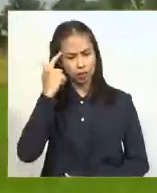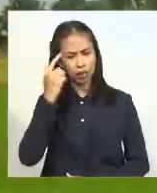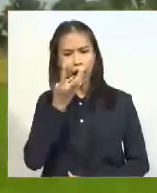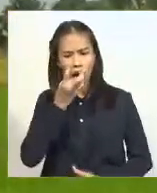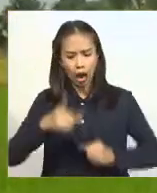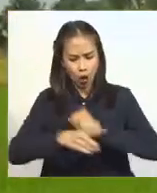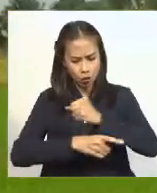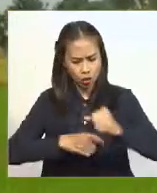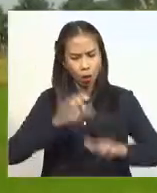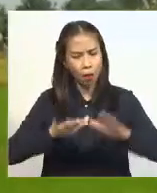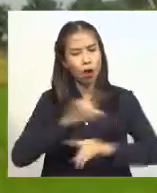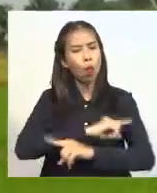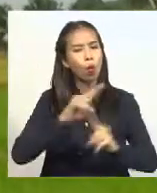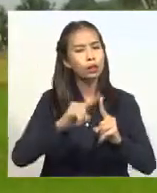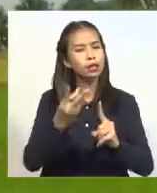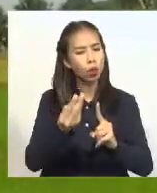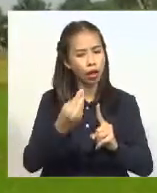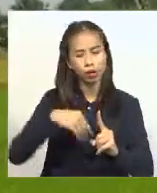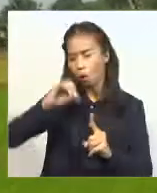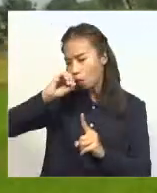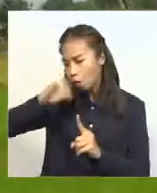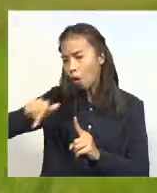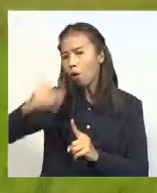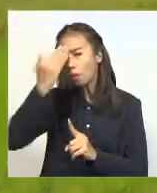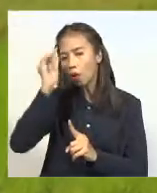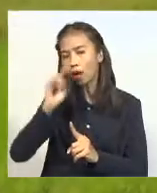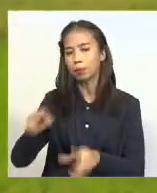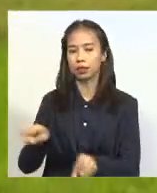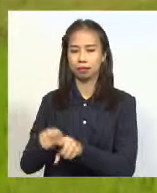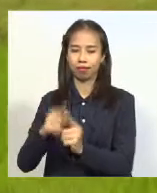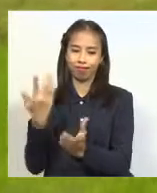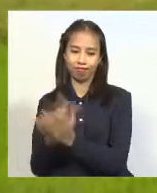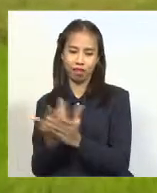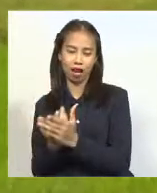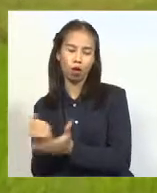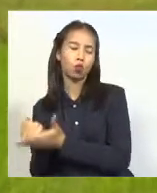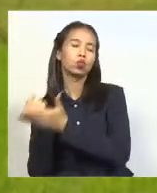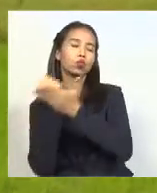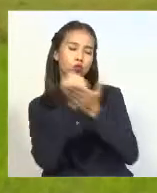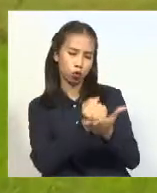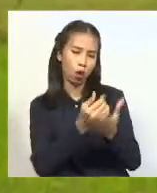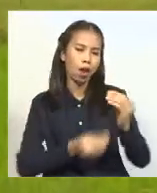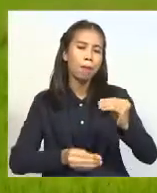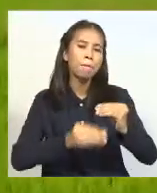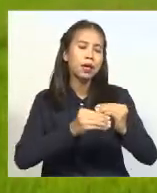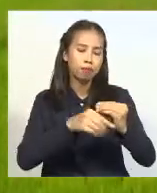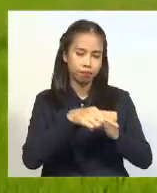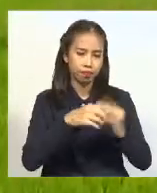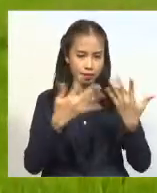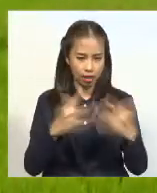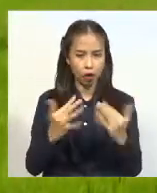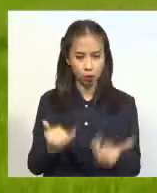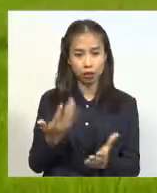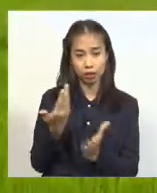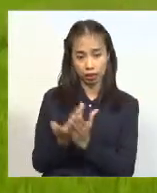นทะเบียนเพื่อใช้เป็นข้อมูลช่วงเวลาในที่เกษตรกรจะได้รับเงินชดเชยส่วนราคาอ้างอิงเพื่อจ่ายส่ว